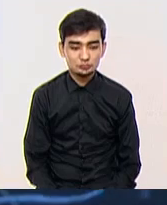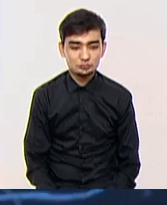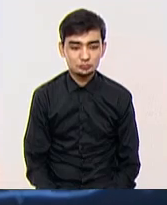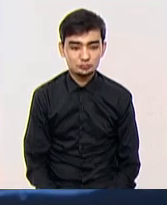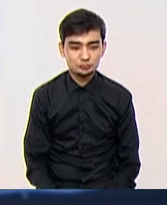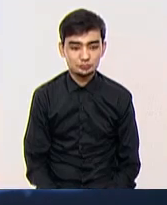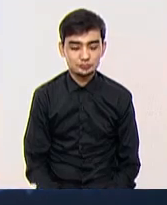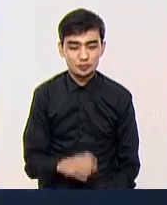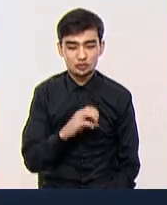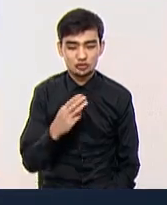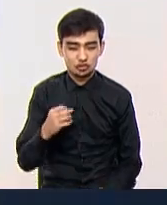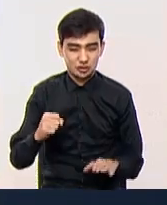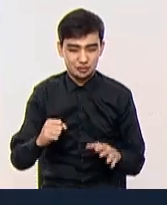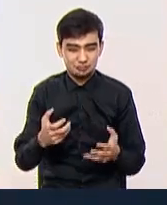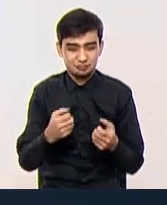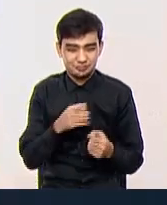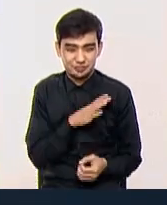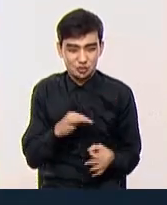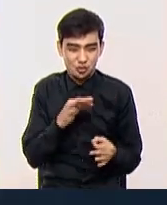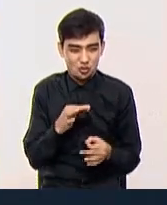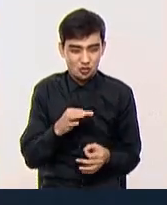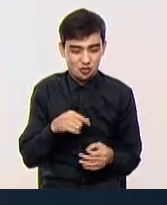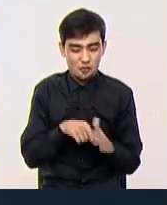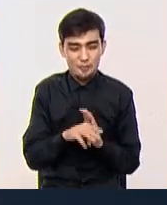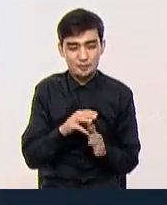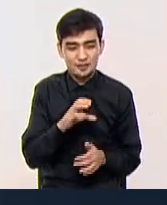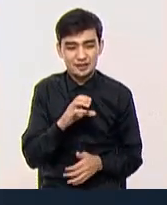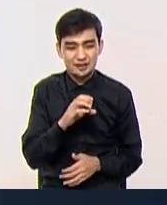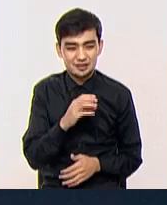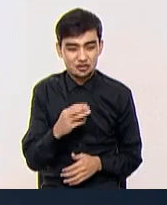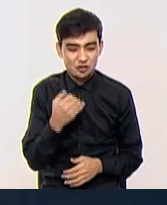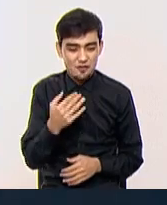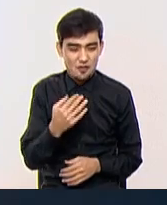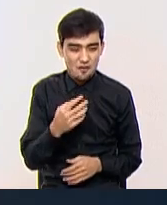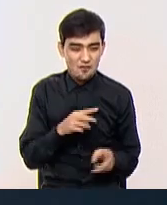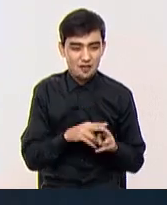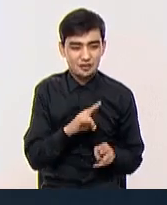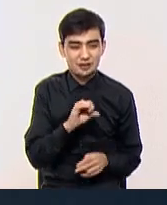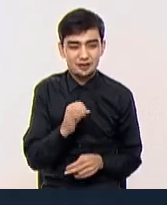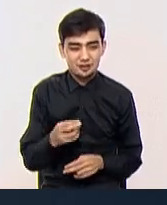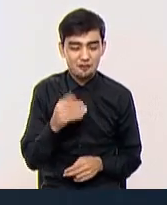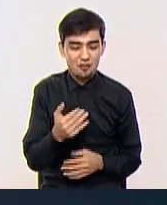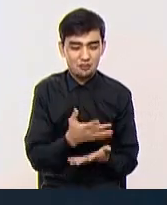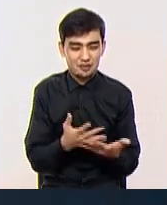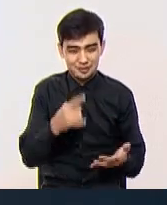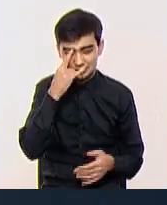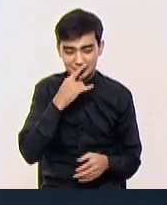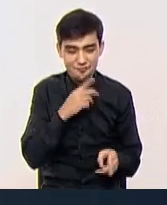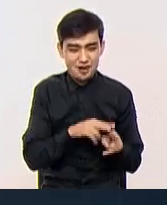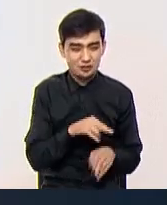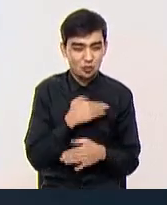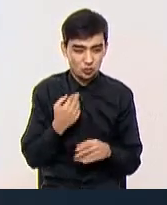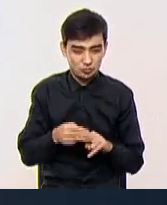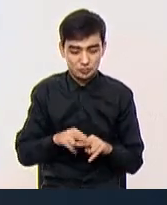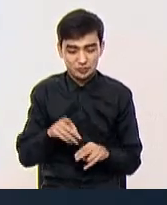сша согласились принять меры чтобы их санкций в отношении некоторых стран не влияли на экономику казахстана продолжить консультации по